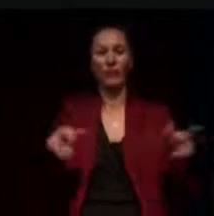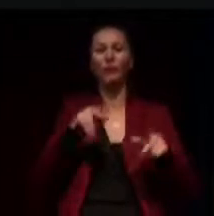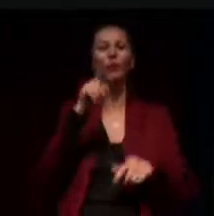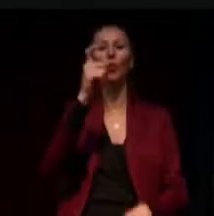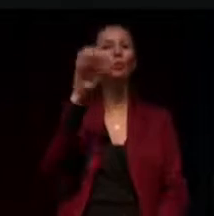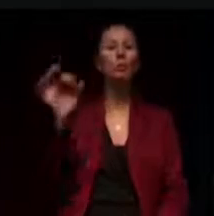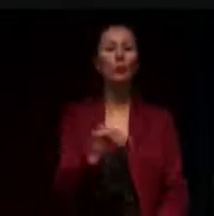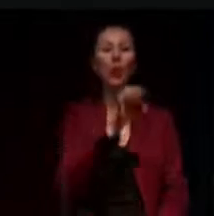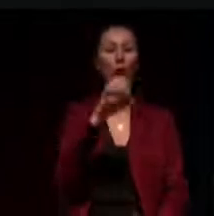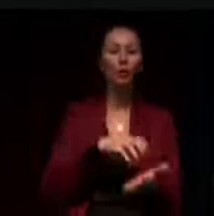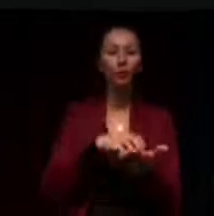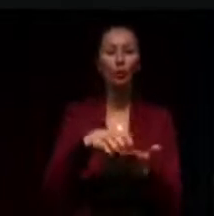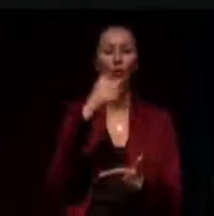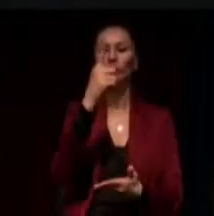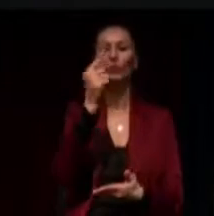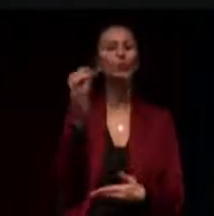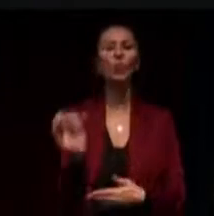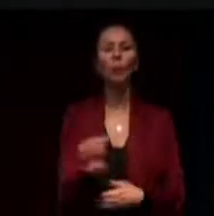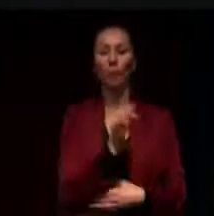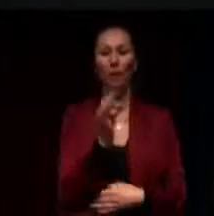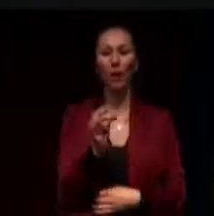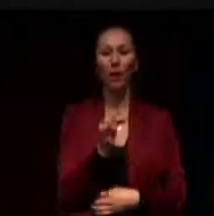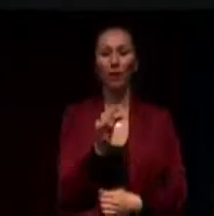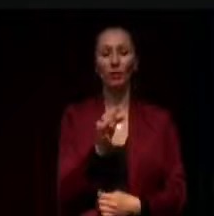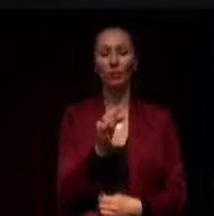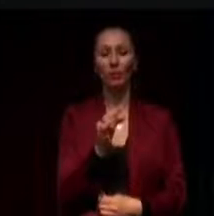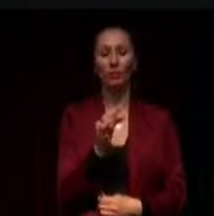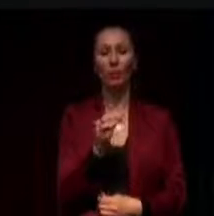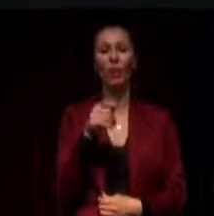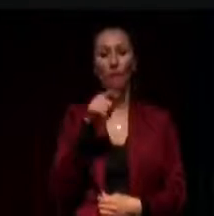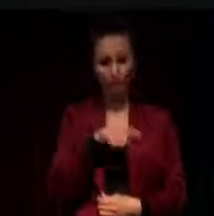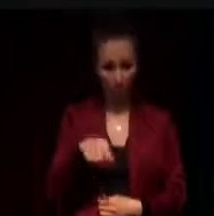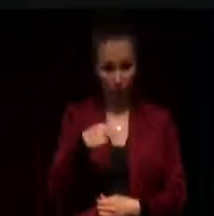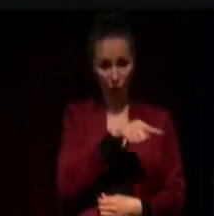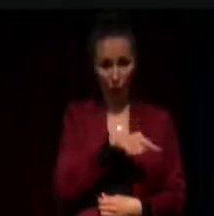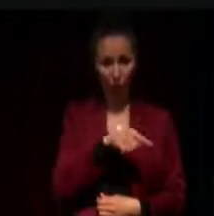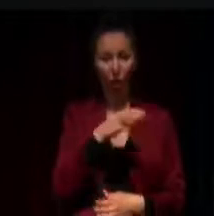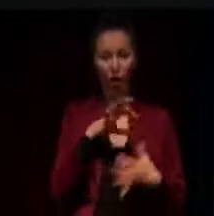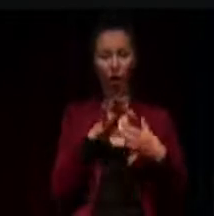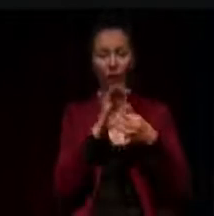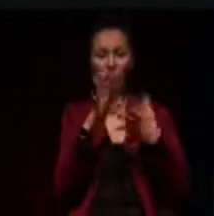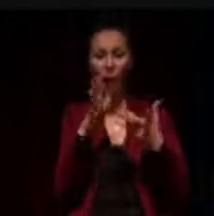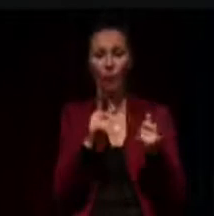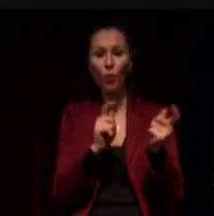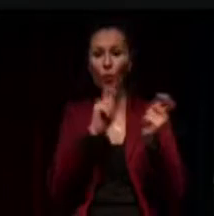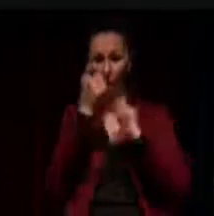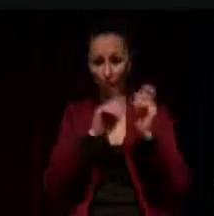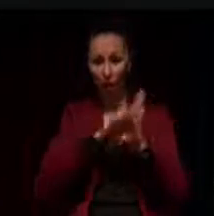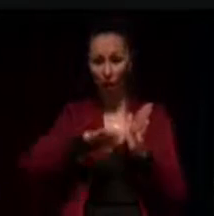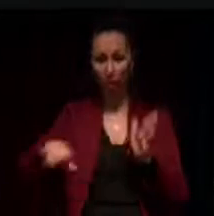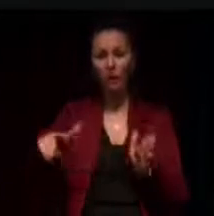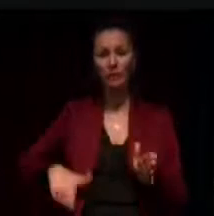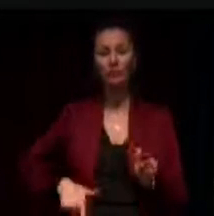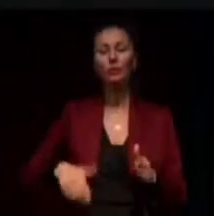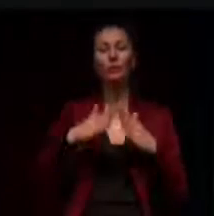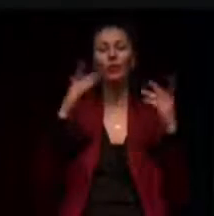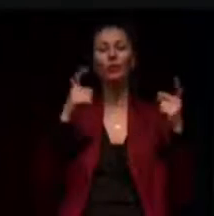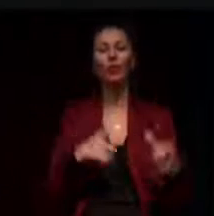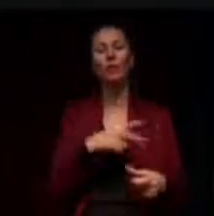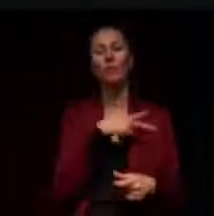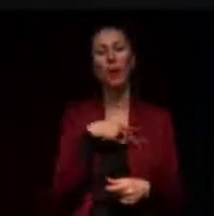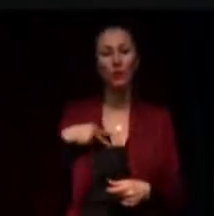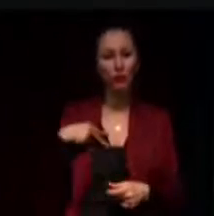milyar bütçe, 1,5 milyarı bu anlamda kullanmaya ayıran İzmir Büyükşehir